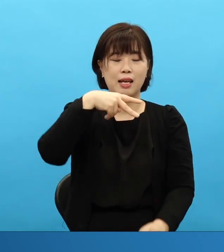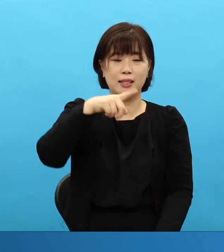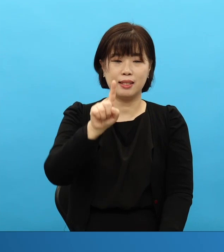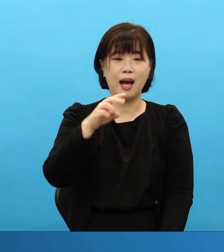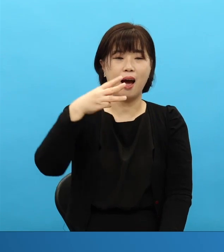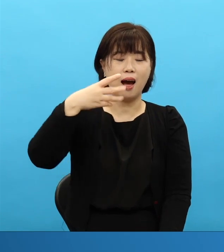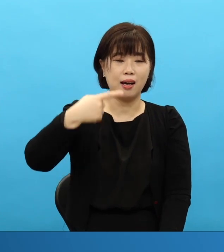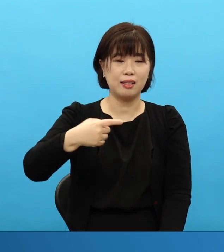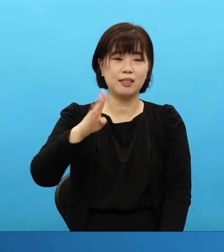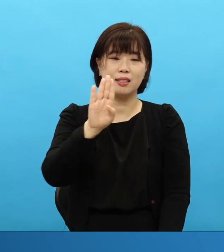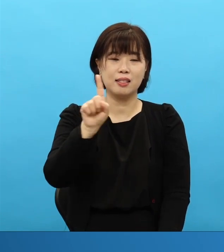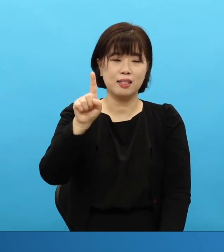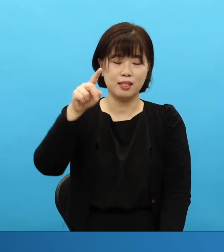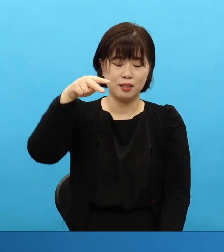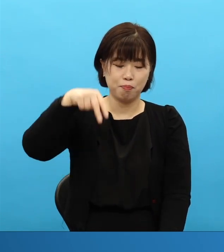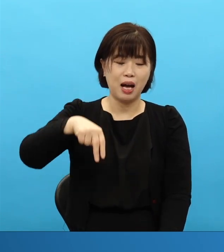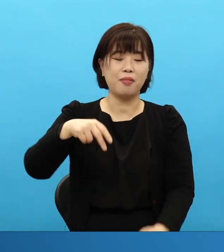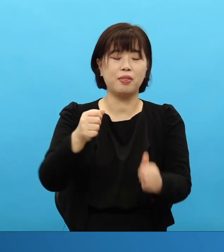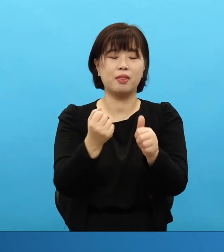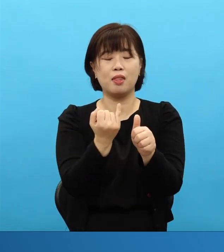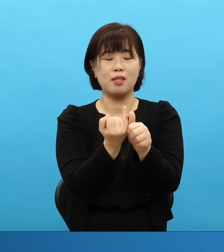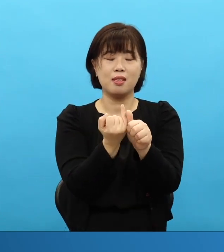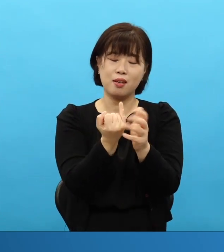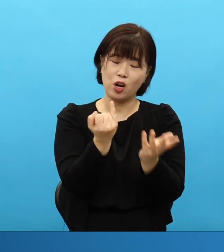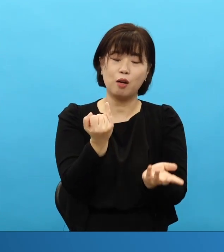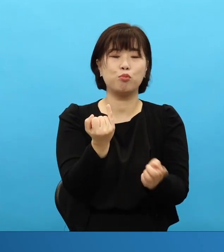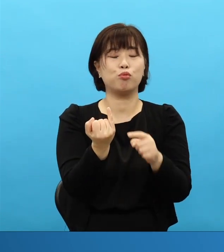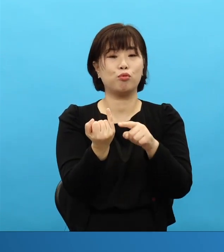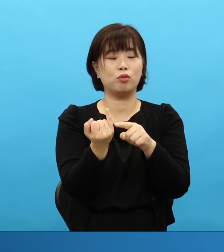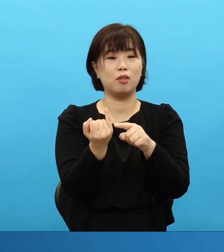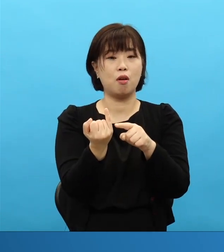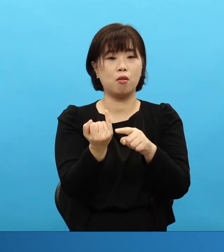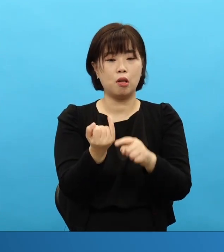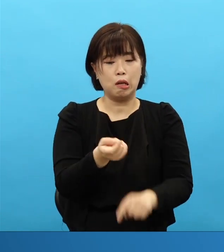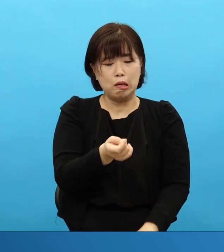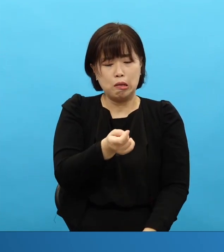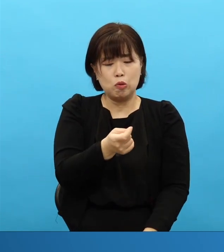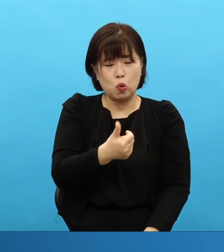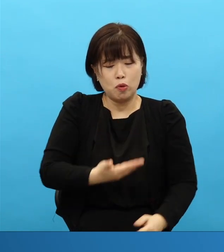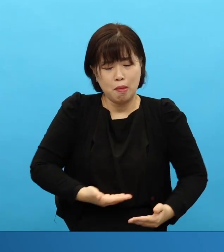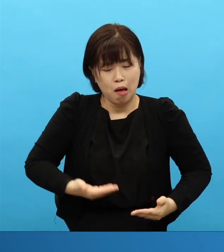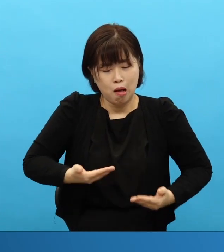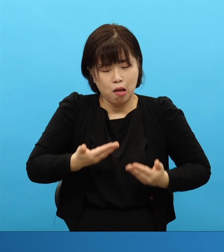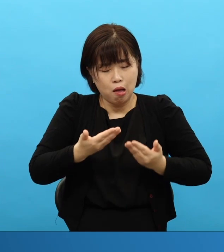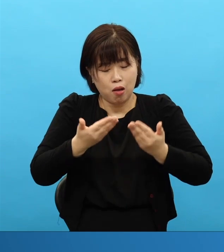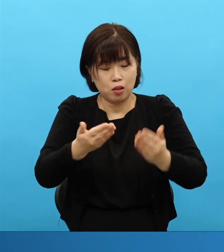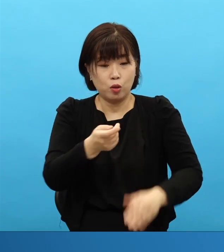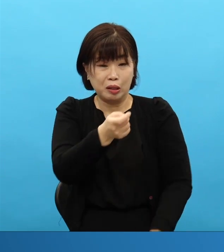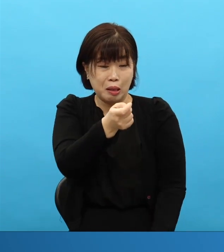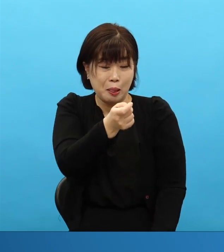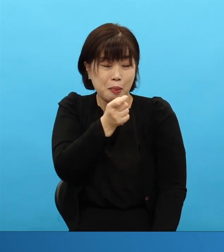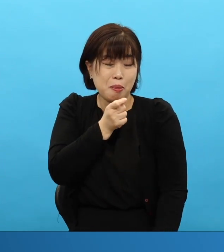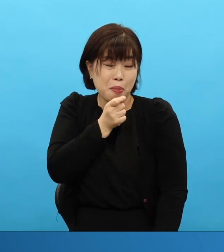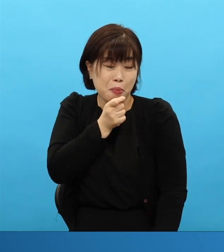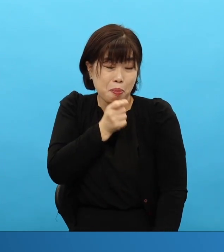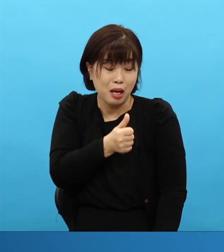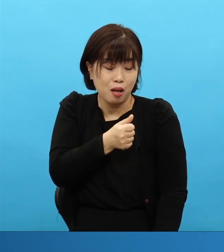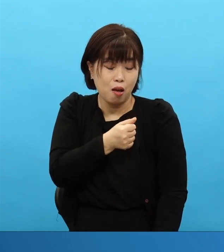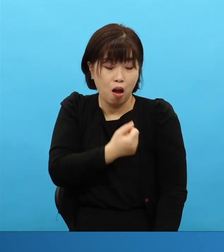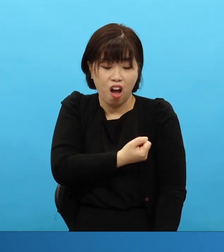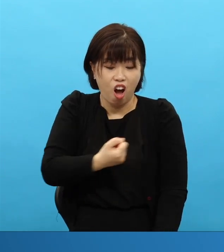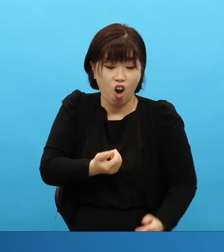Zarephath. 작은 겁니다. It's a small thing. 그러나 하나님의 종, 전도하는 주의 종들을 도우는